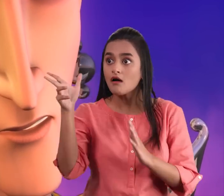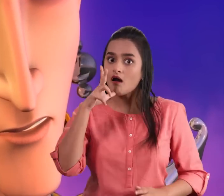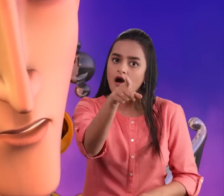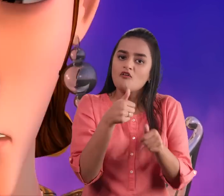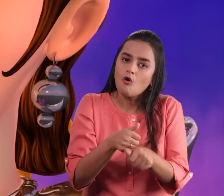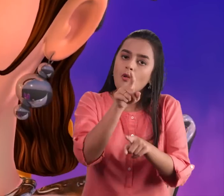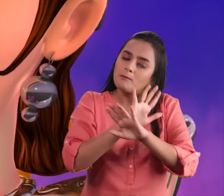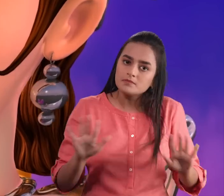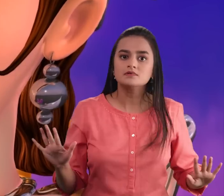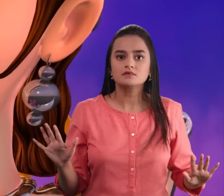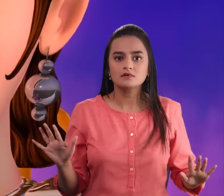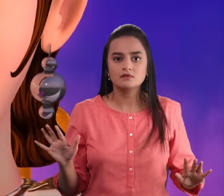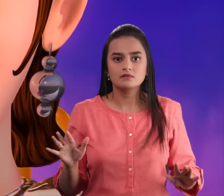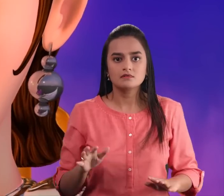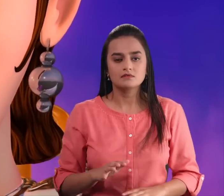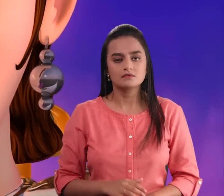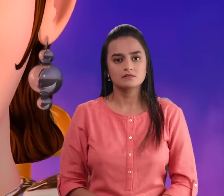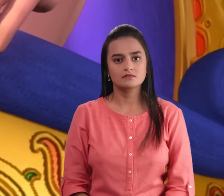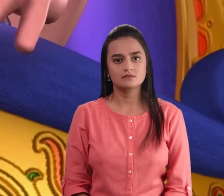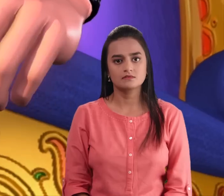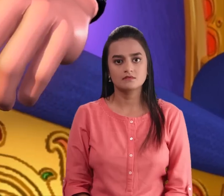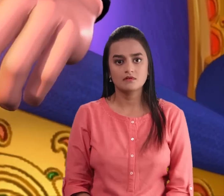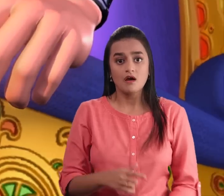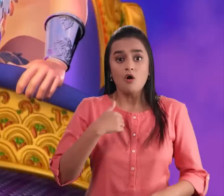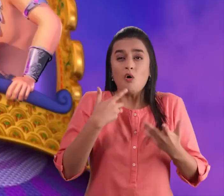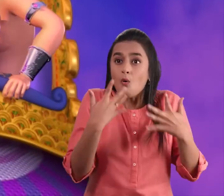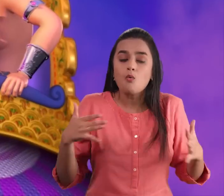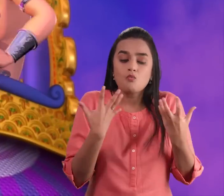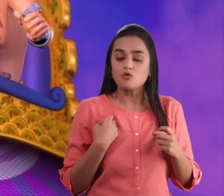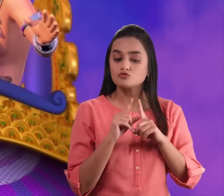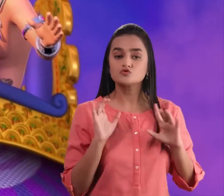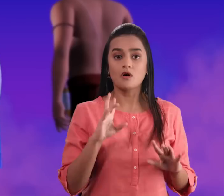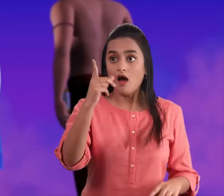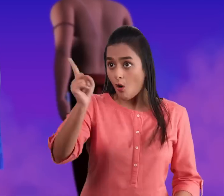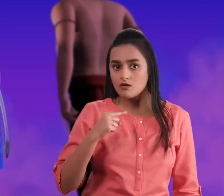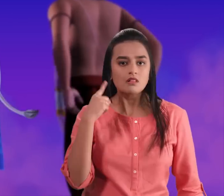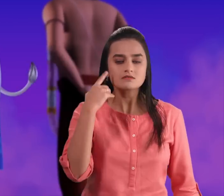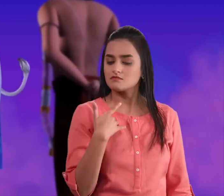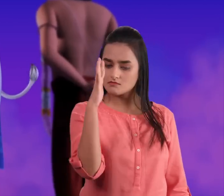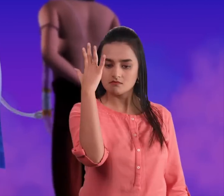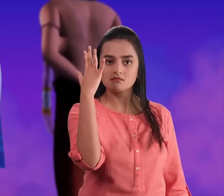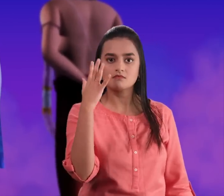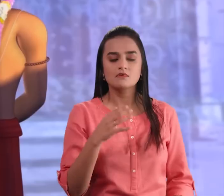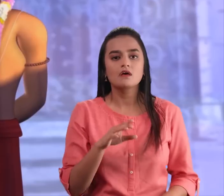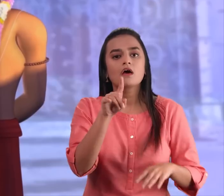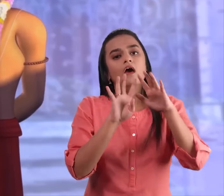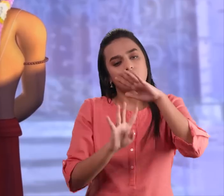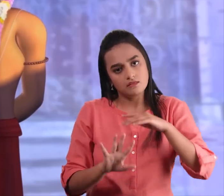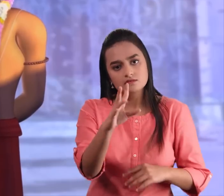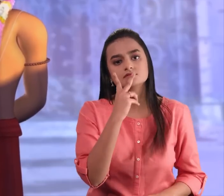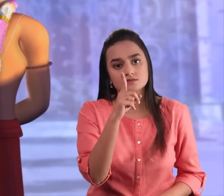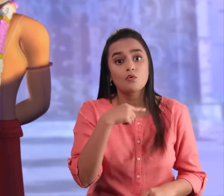भगवान विष्णु का आदेश पूरा कर रहे हो। मैं जो चाहूँ करूँगा, मैं किसी का आदेश नहीं मानता।